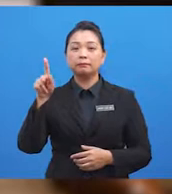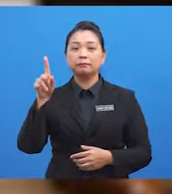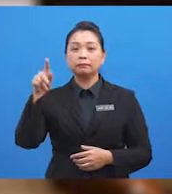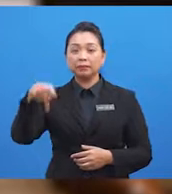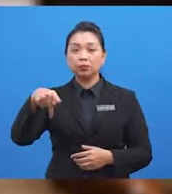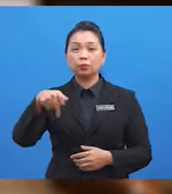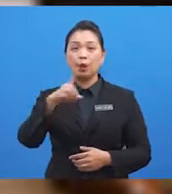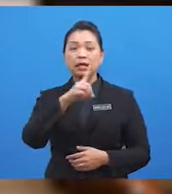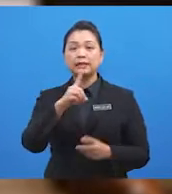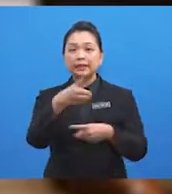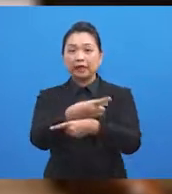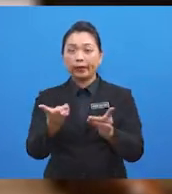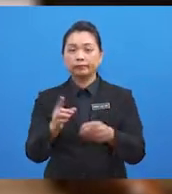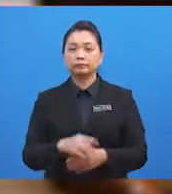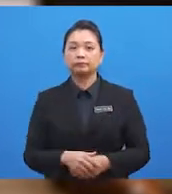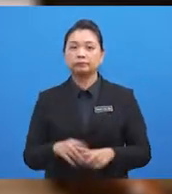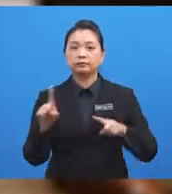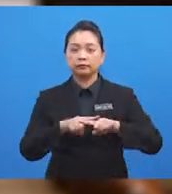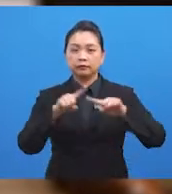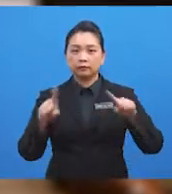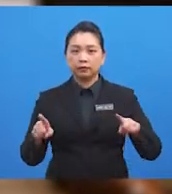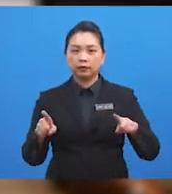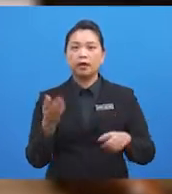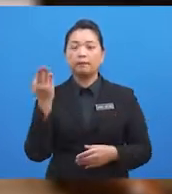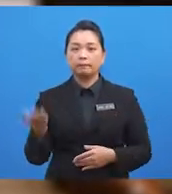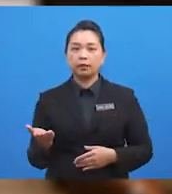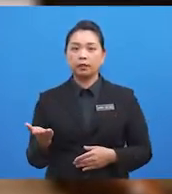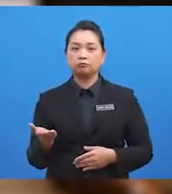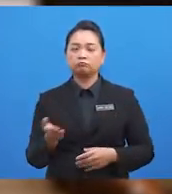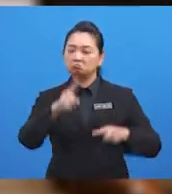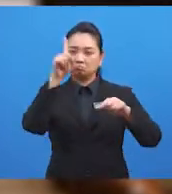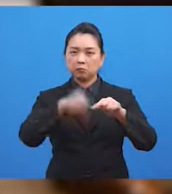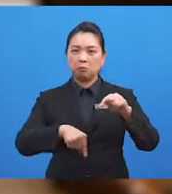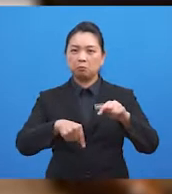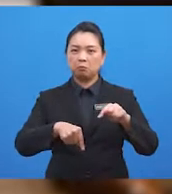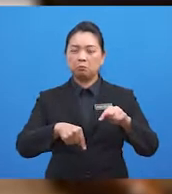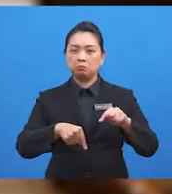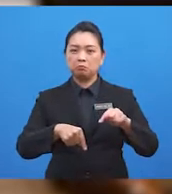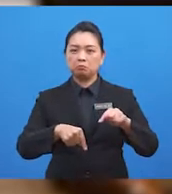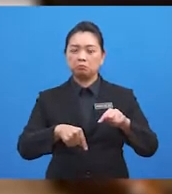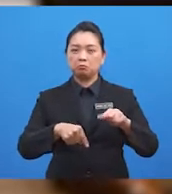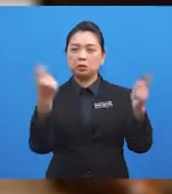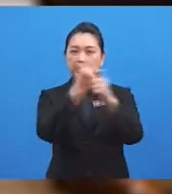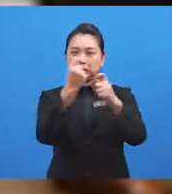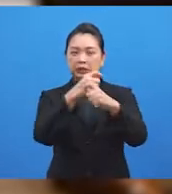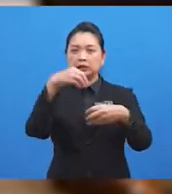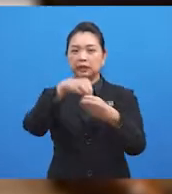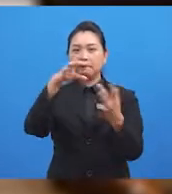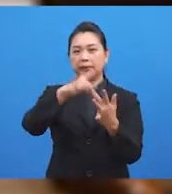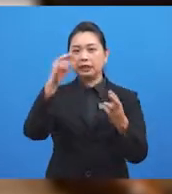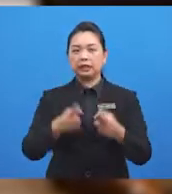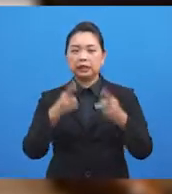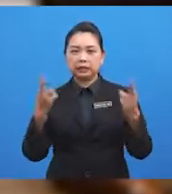Namun, beliau disekat daripada bertanding dalam pilihan raya dalam tempoh 5 tahun daripada